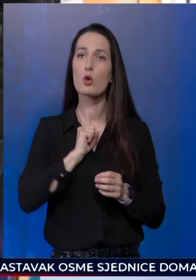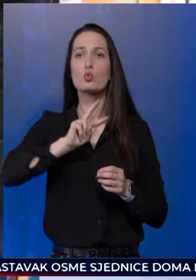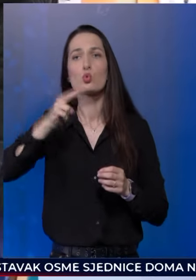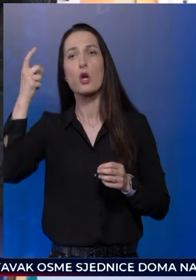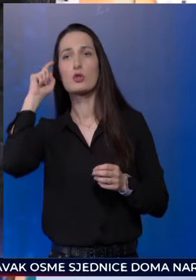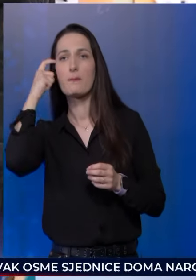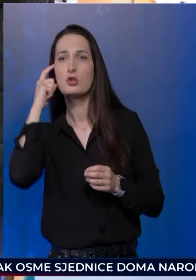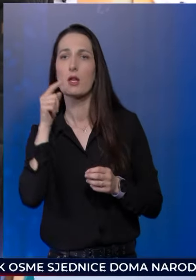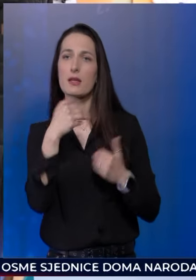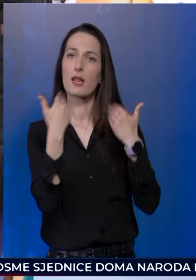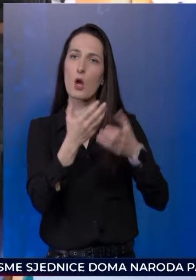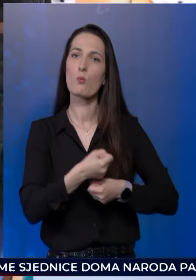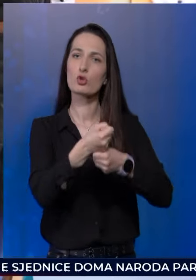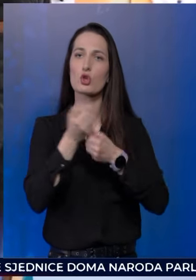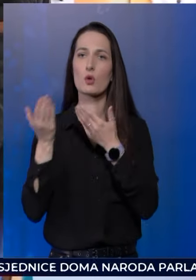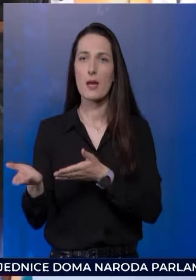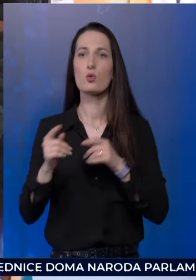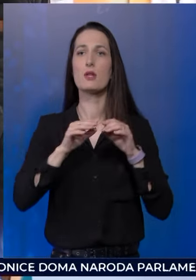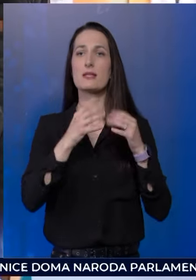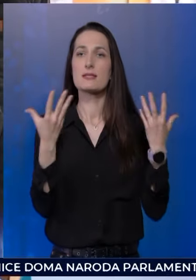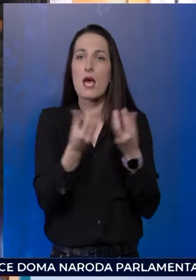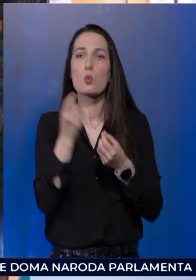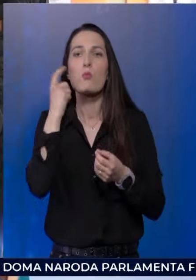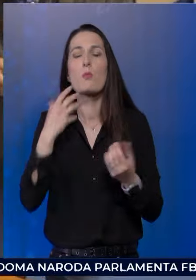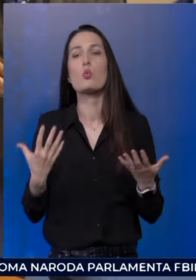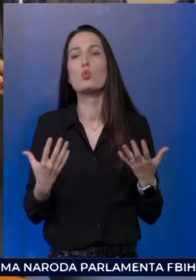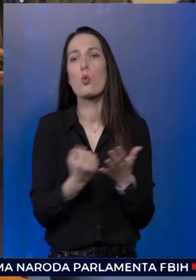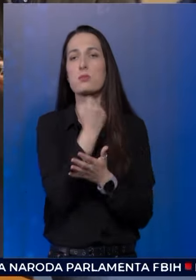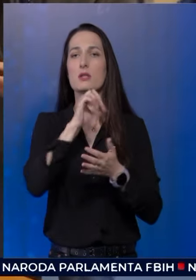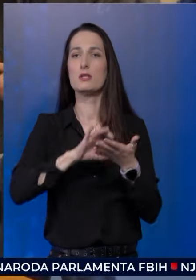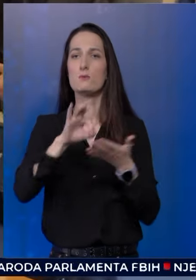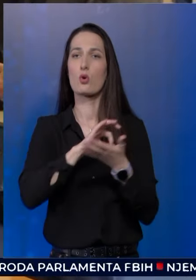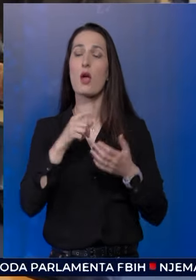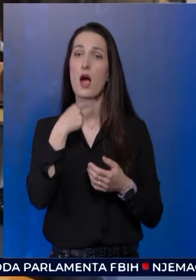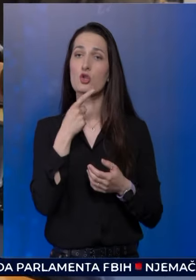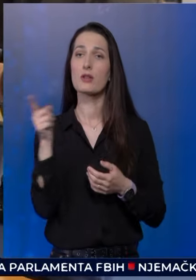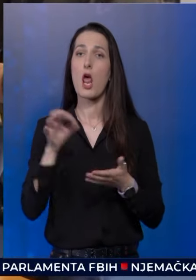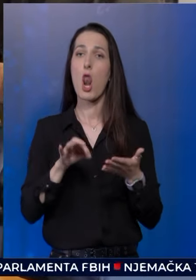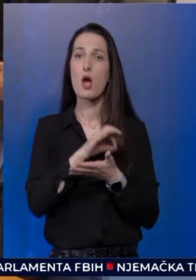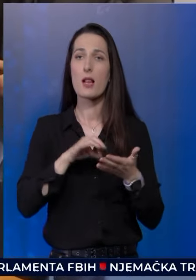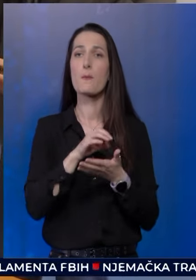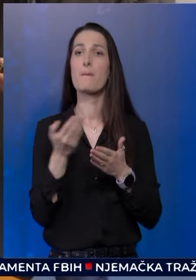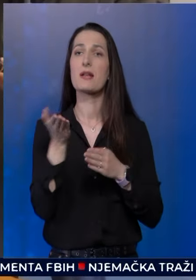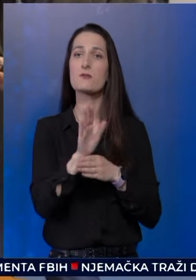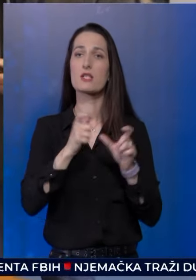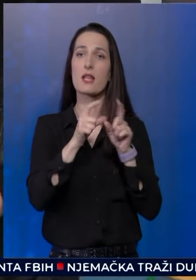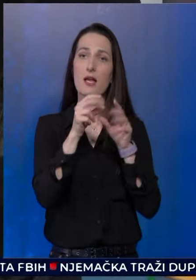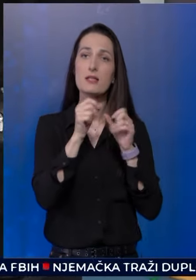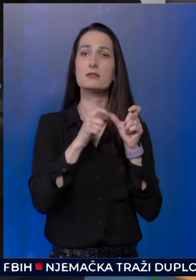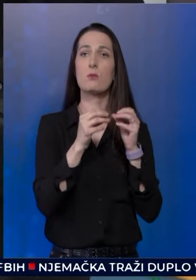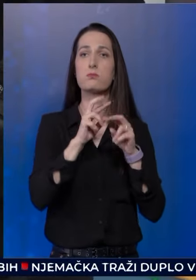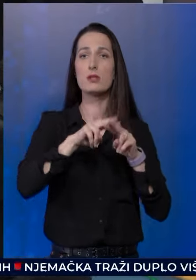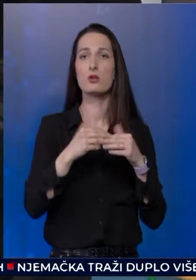drugačije mišljenje da daju podršku njemu da zajedno probaju dobiti izbore. Kaže da je na lokalnim predstavnicima SDA i SBiH